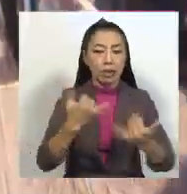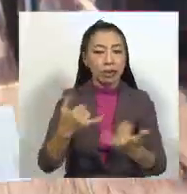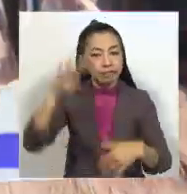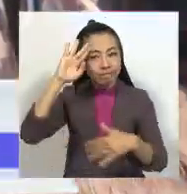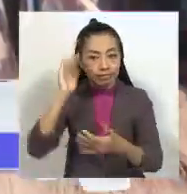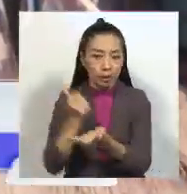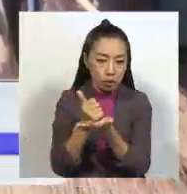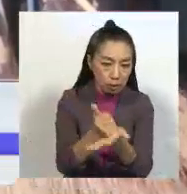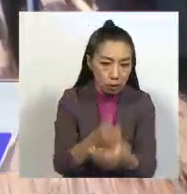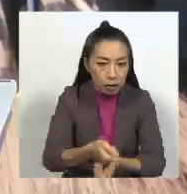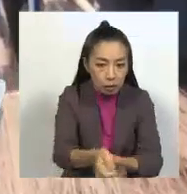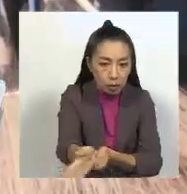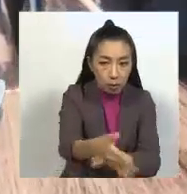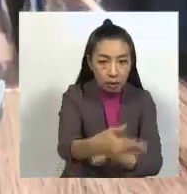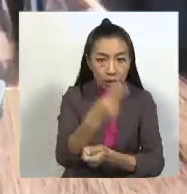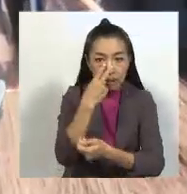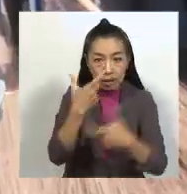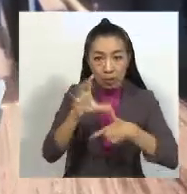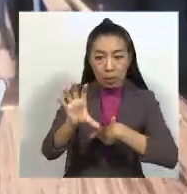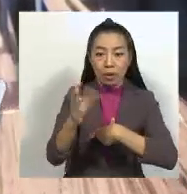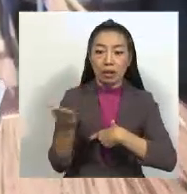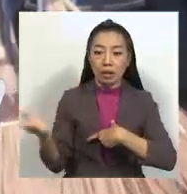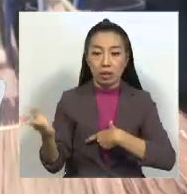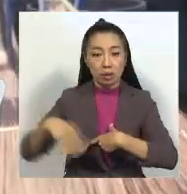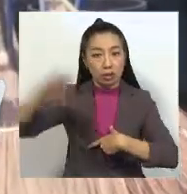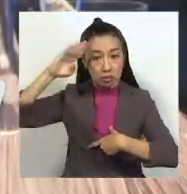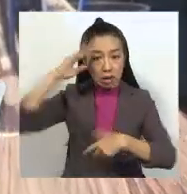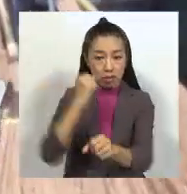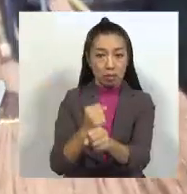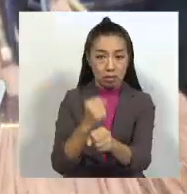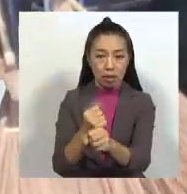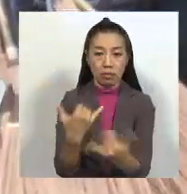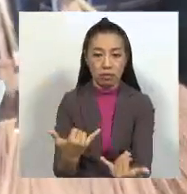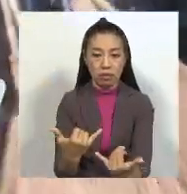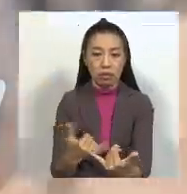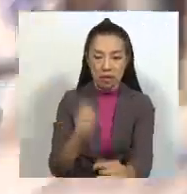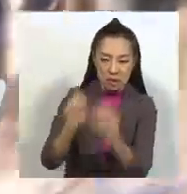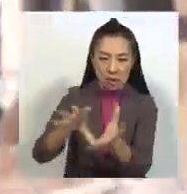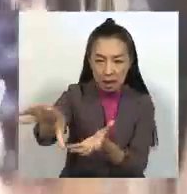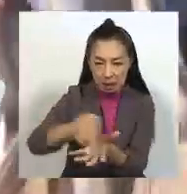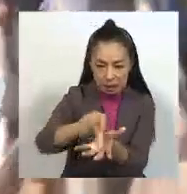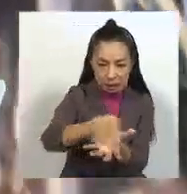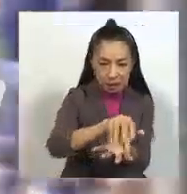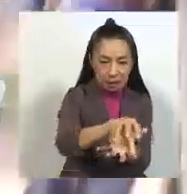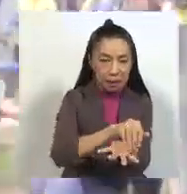ภาพล่าสุดตอนนี้นะครับนี่เป็นภาพที่เจ้าหน้าที่กำลังปฏิบัติงานนะฮะเพื่อที่จะเก็บ